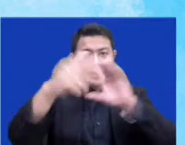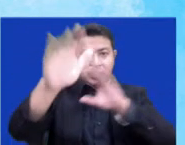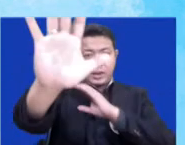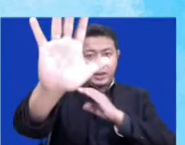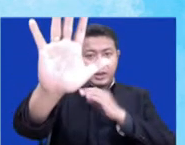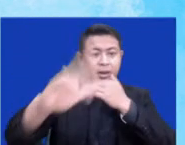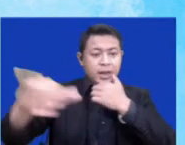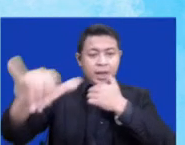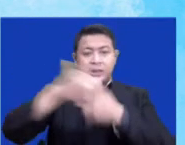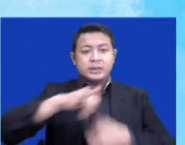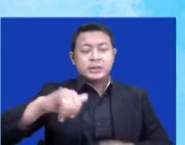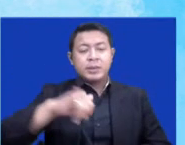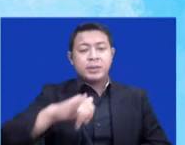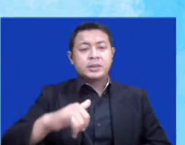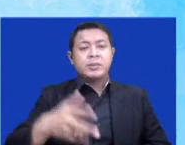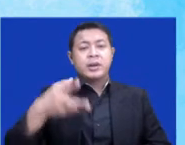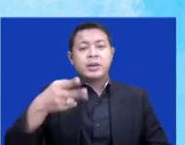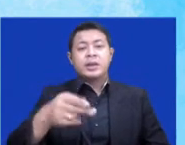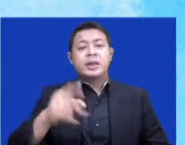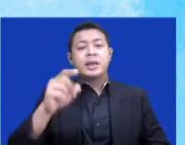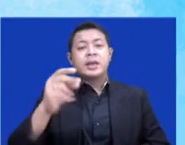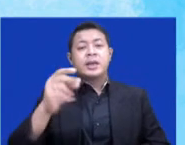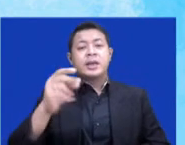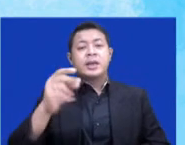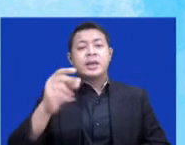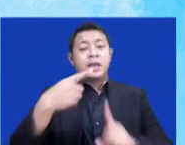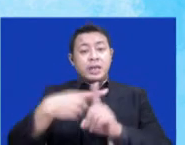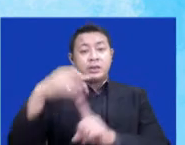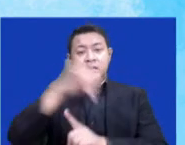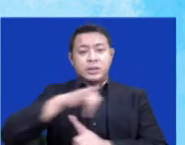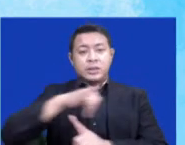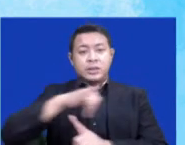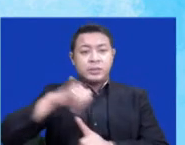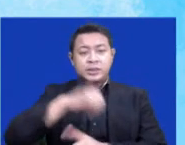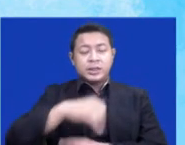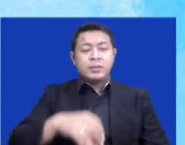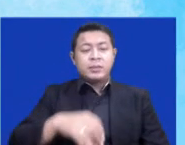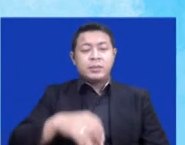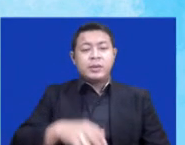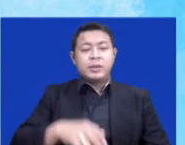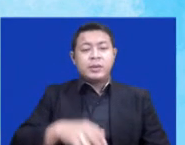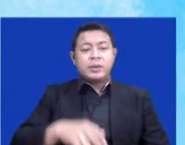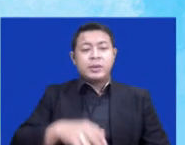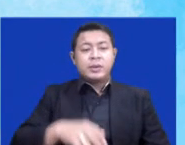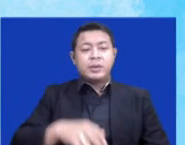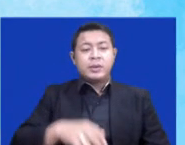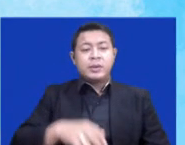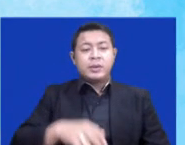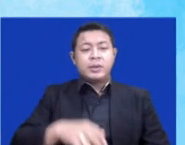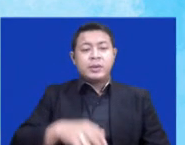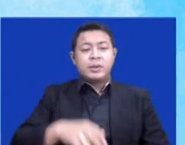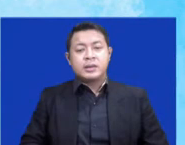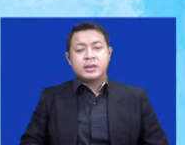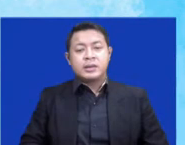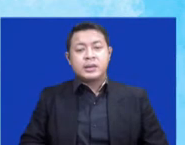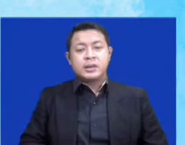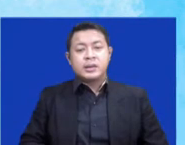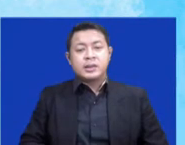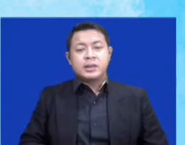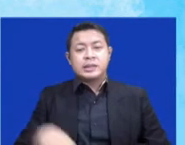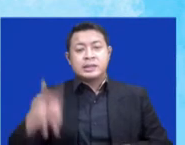meluncurkan program. Kita sama-sama hitung ya Bapak Ibu. Dari hitungan ke 100, oh kepanjangan ya. 3 aja.